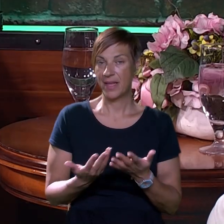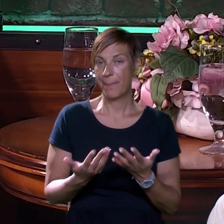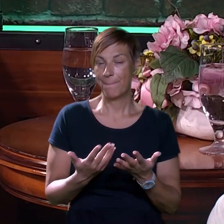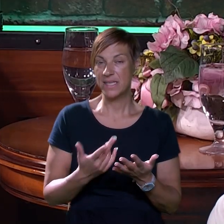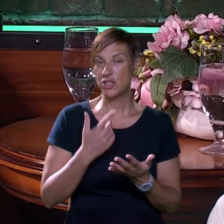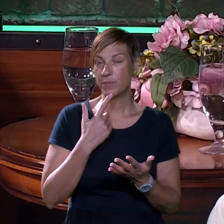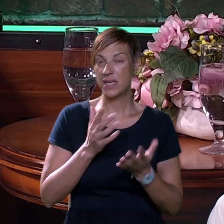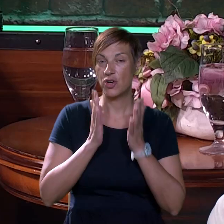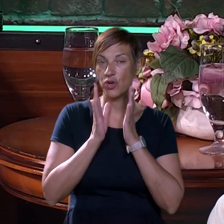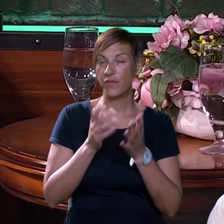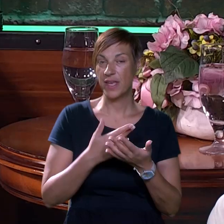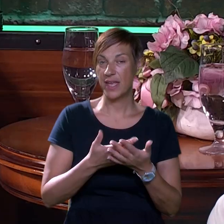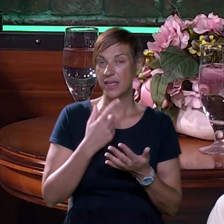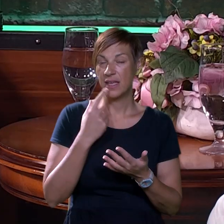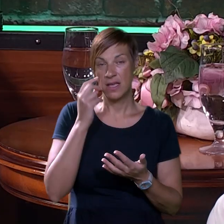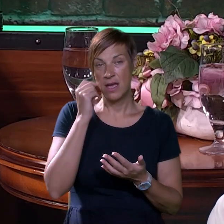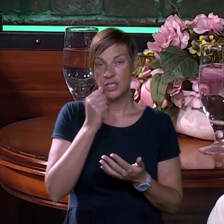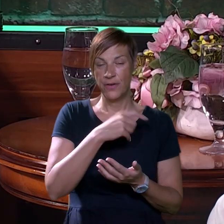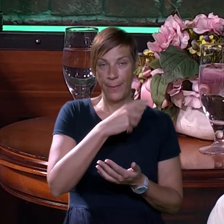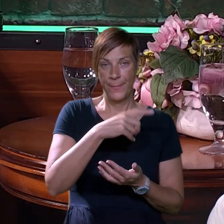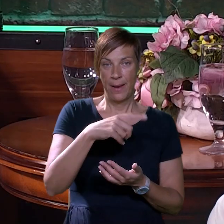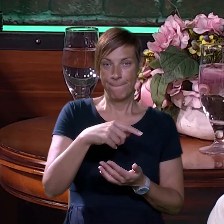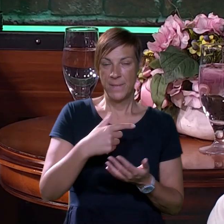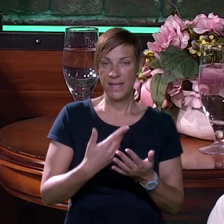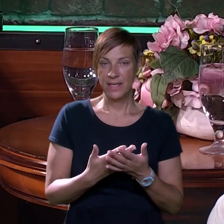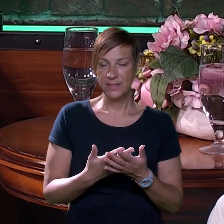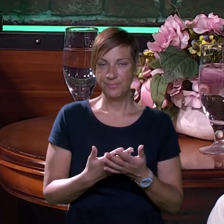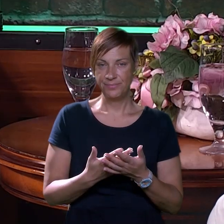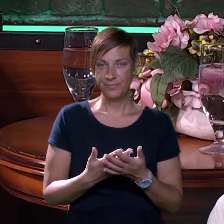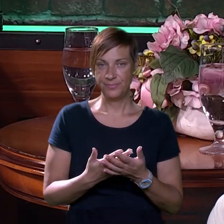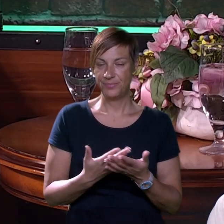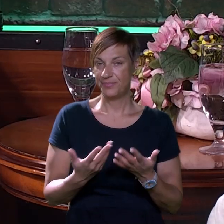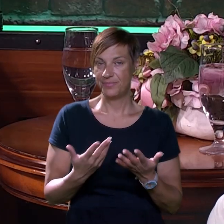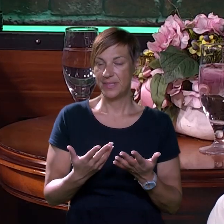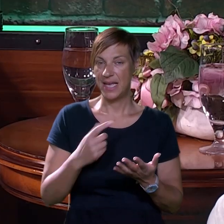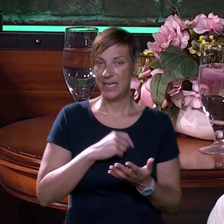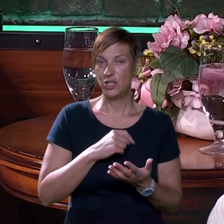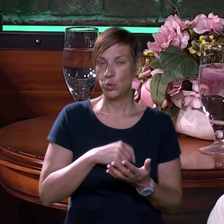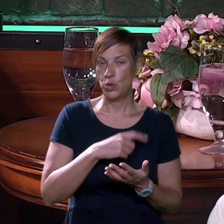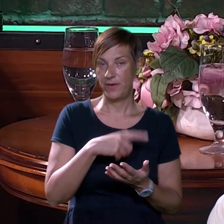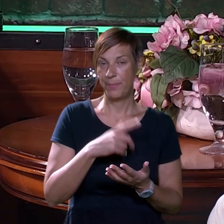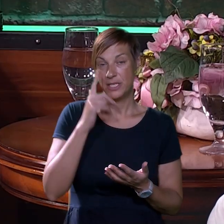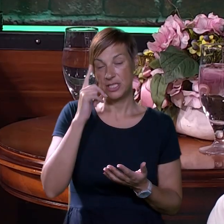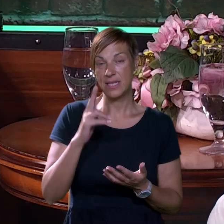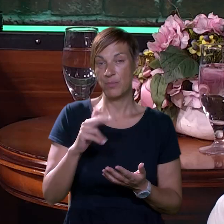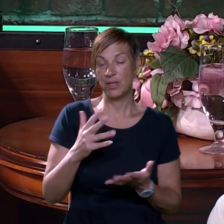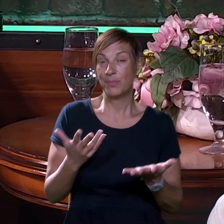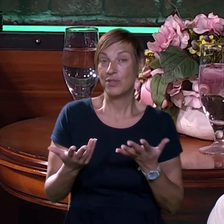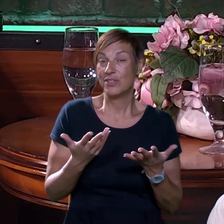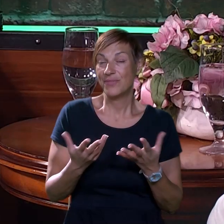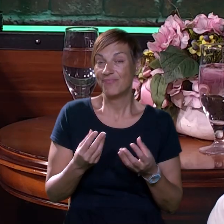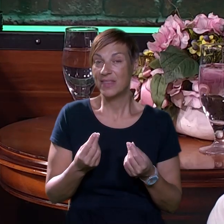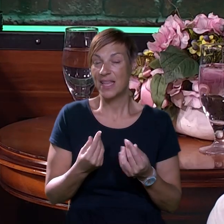bez obzira kojoj vjeri čovjek pripada, bez obzira, ali smo duhovna bića, znamo da postoji